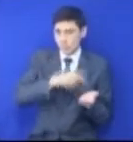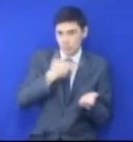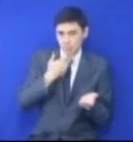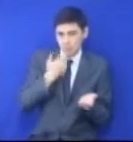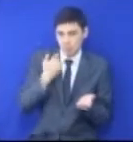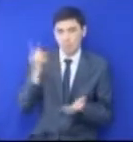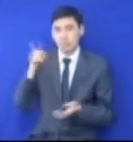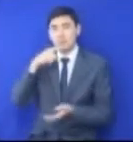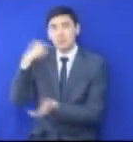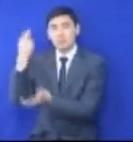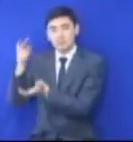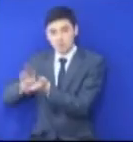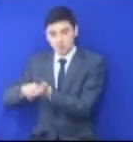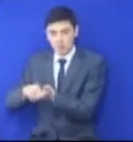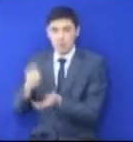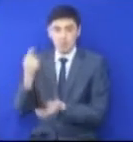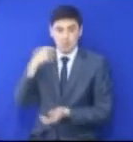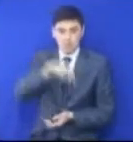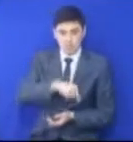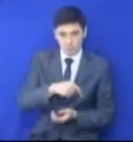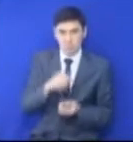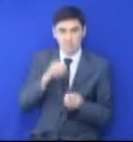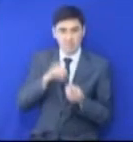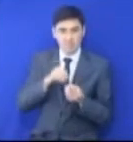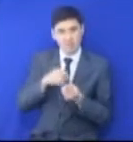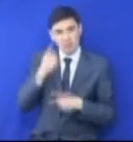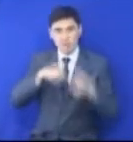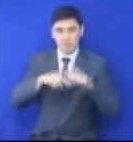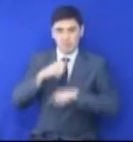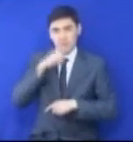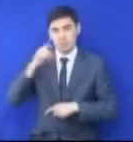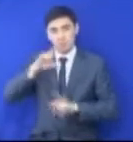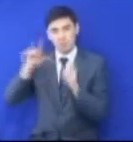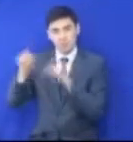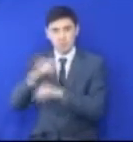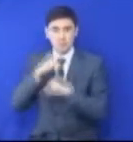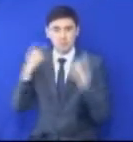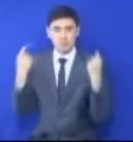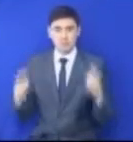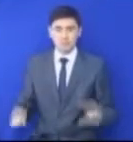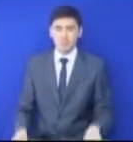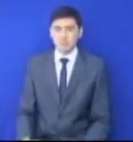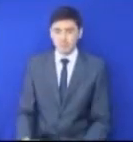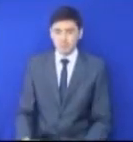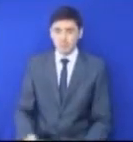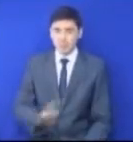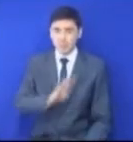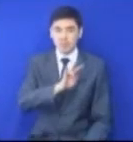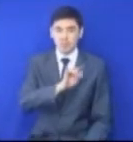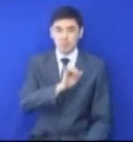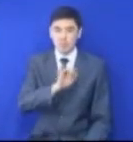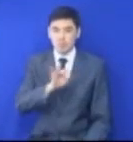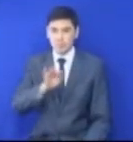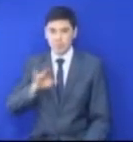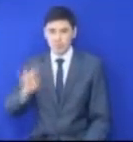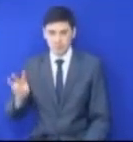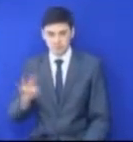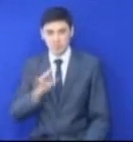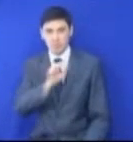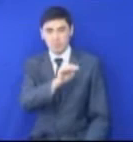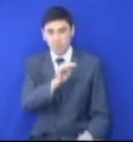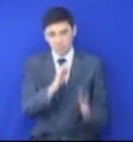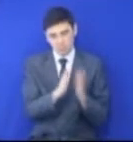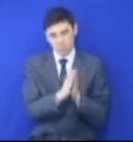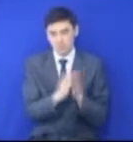не собирается. Я обратилась в Нур Отан для того, чтобы проконсультироваться, узнать, как мне